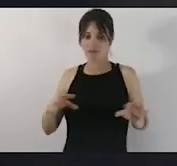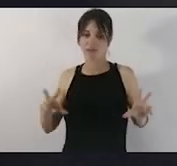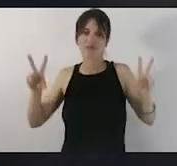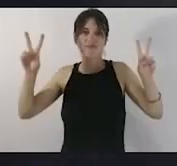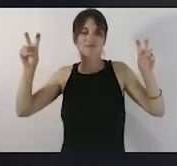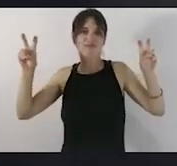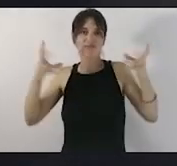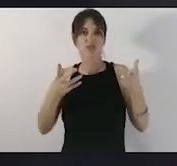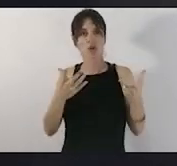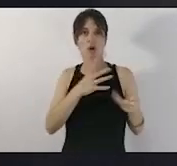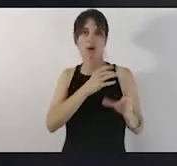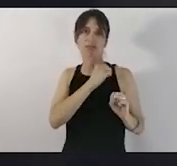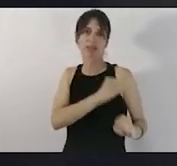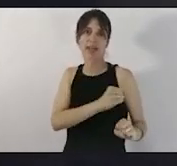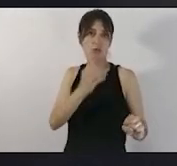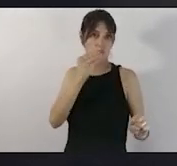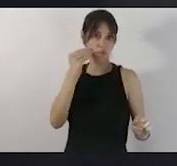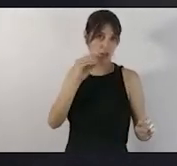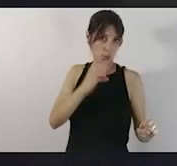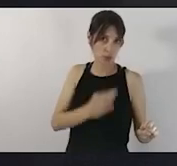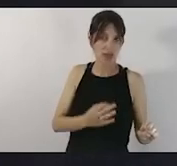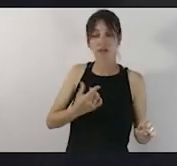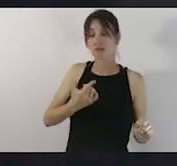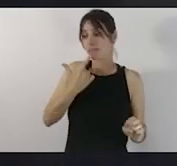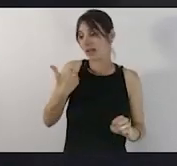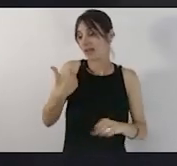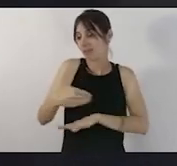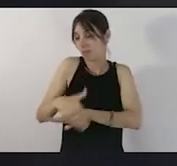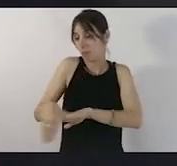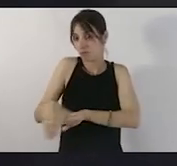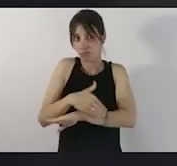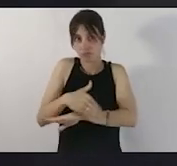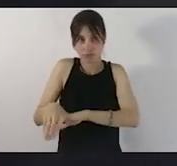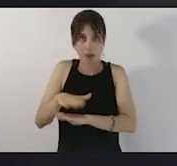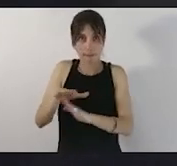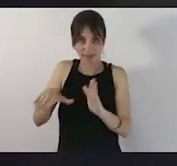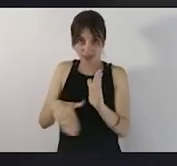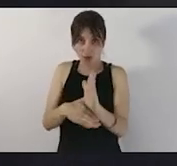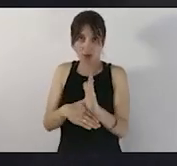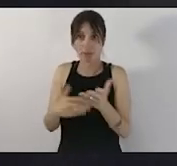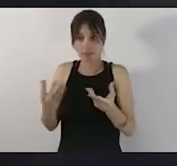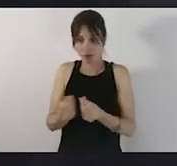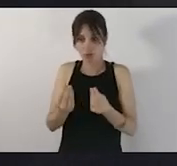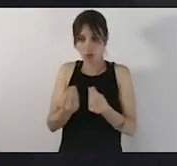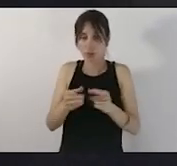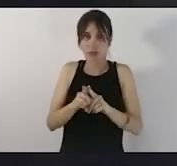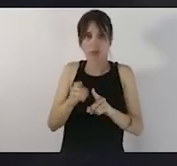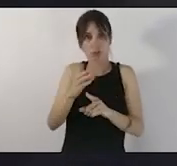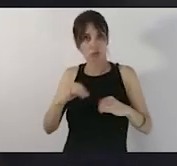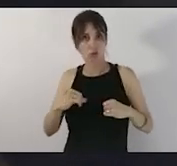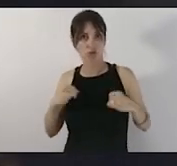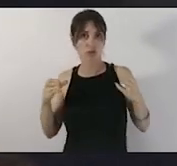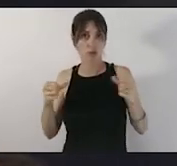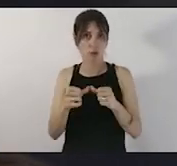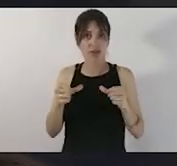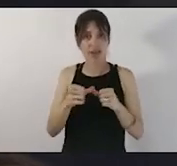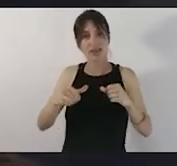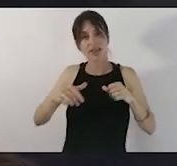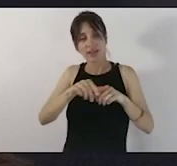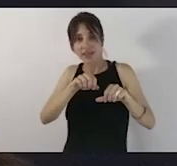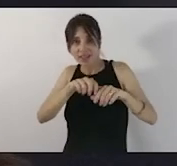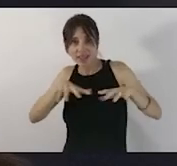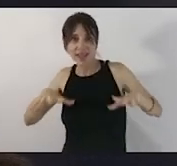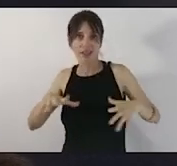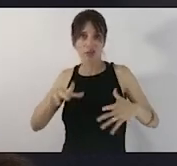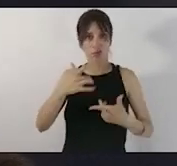abordé la question de la prostitution des mineurs. Malheureusement, ça frappe Marseille. Il y a aussi énormément de jeunes qui sont pris dans des réseaux et obligés